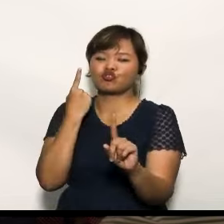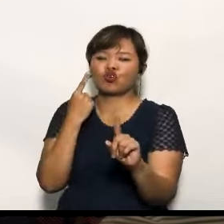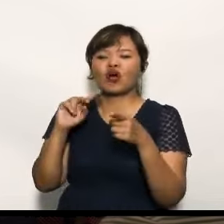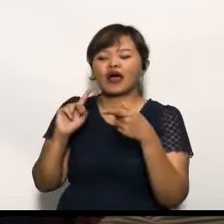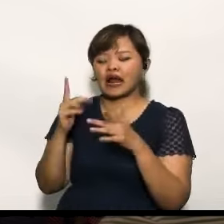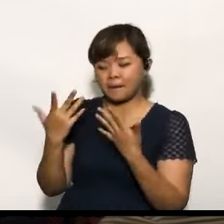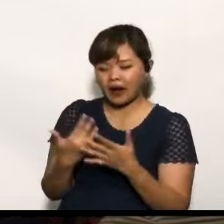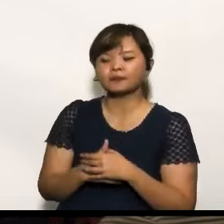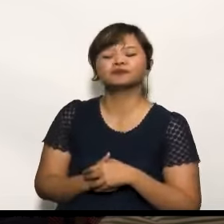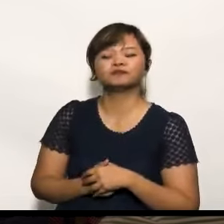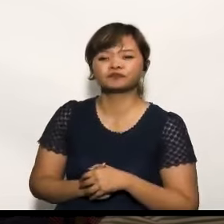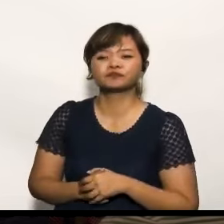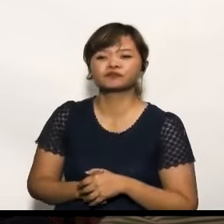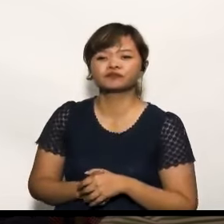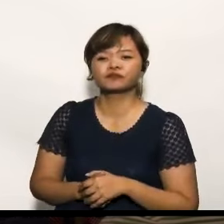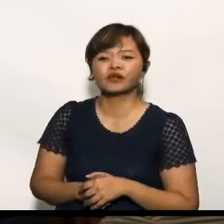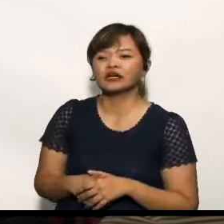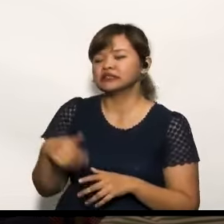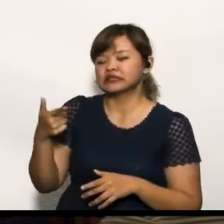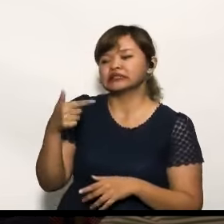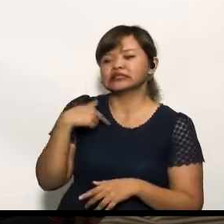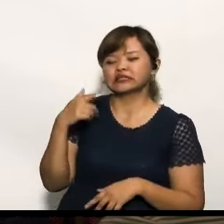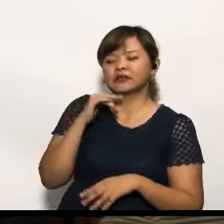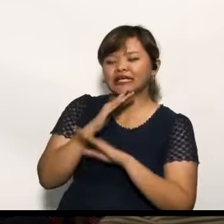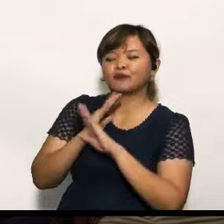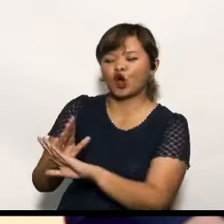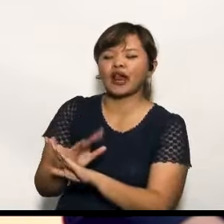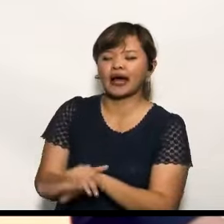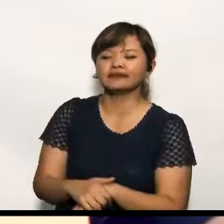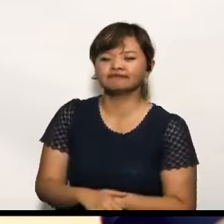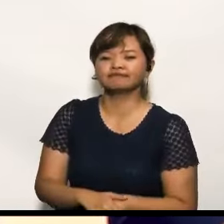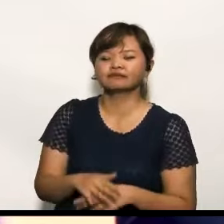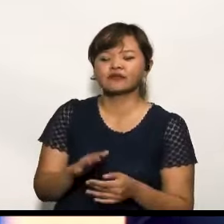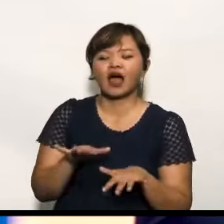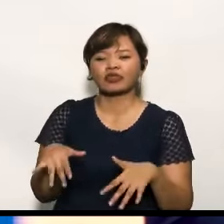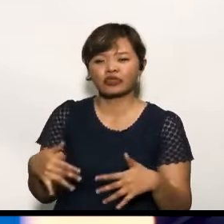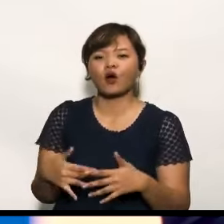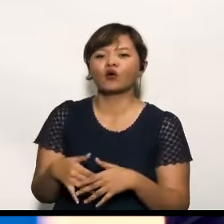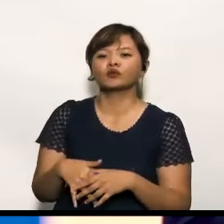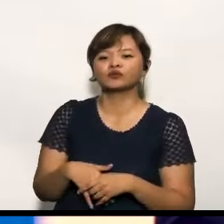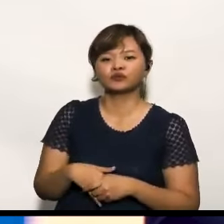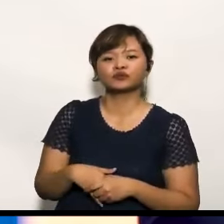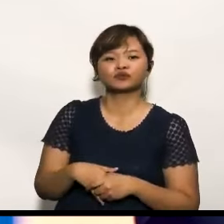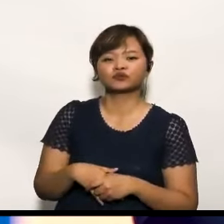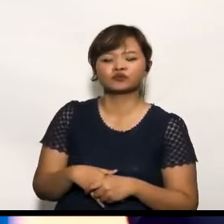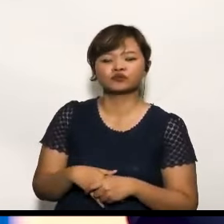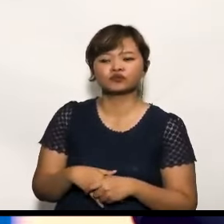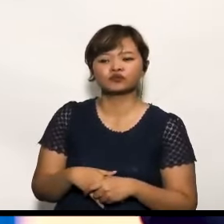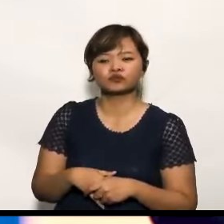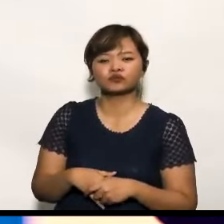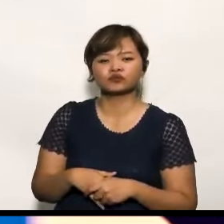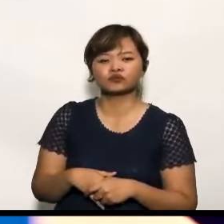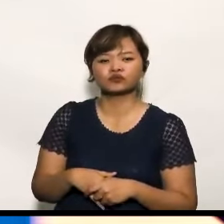Because saudara bayar dengan either your ignorance, atau saudara bayar dengan